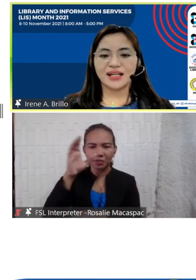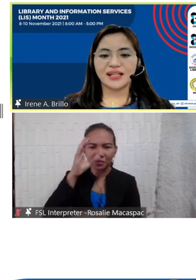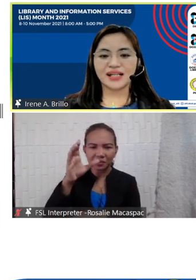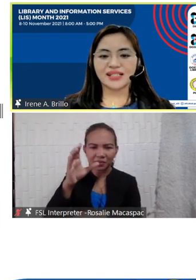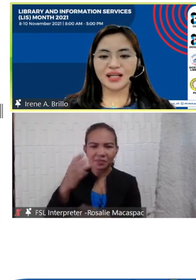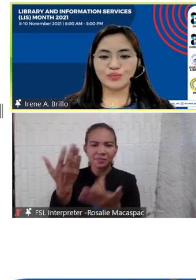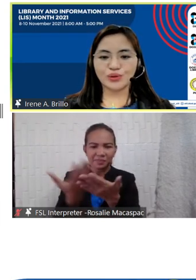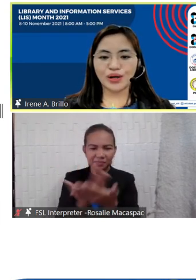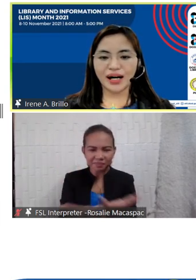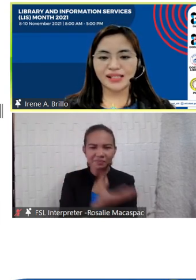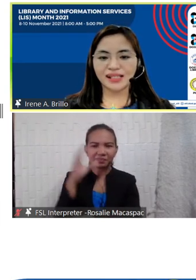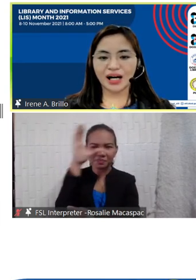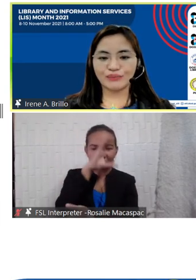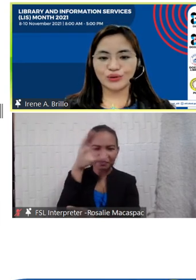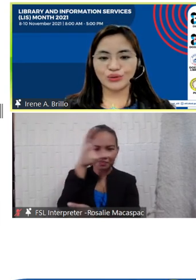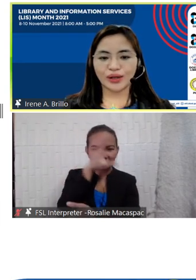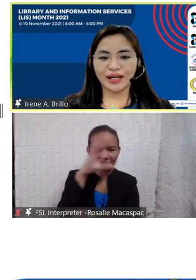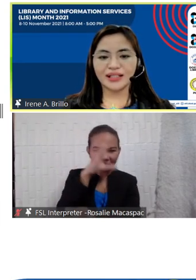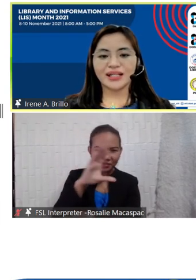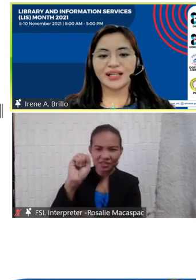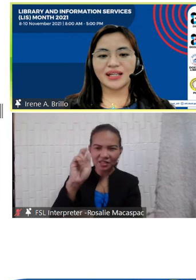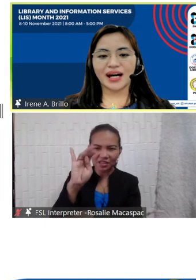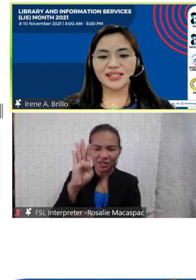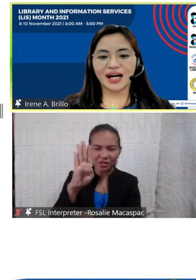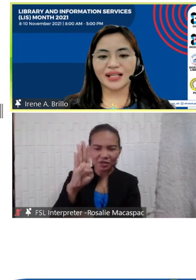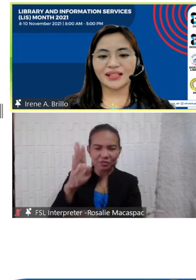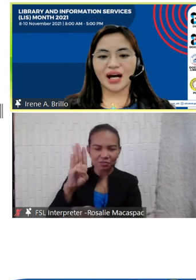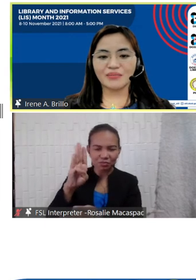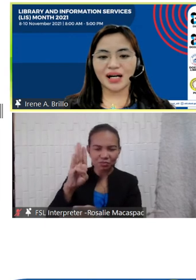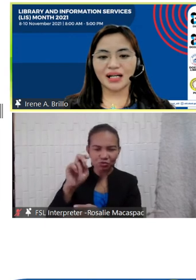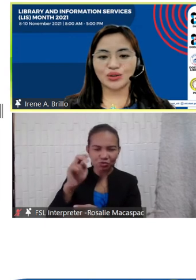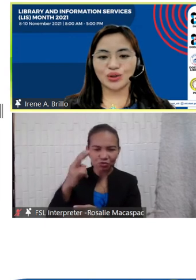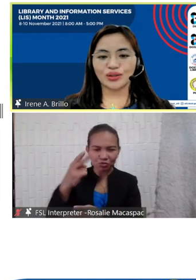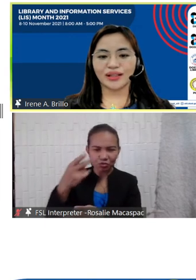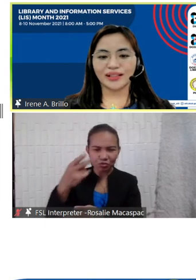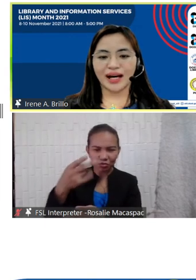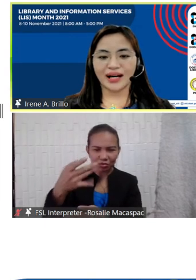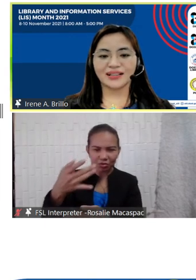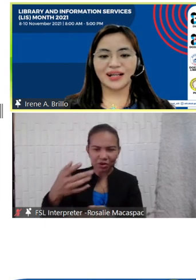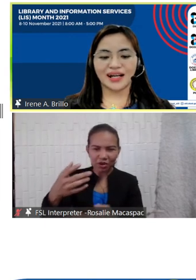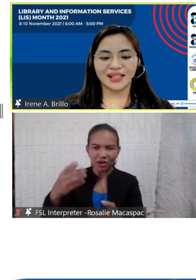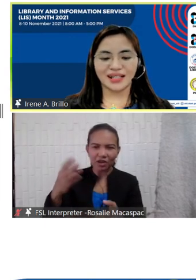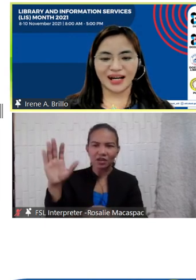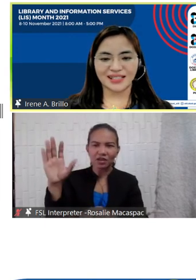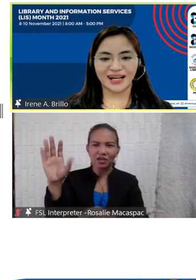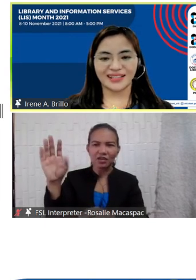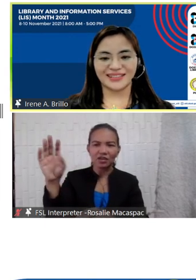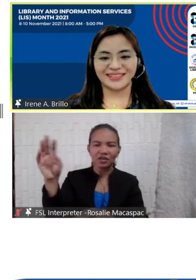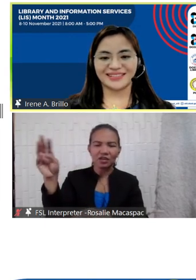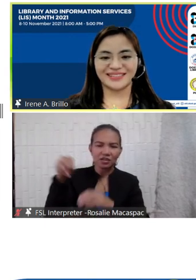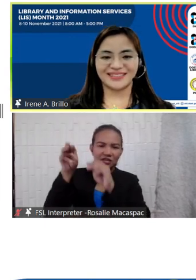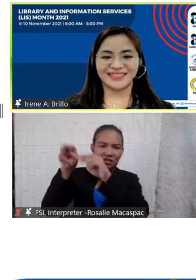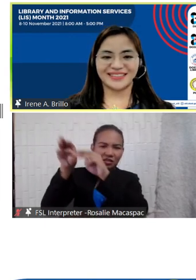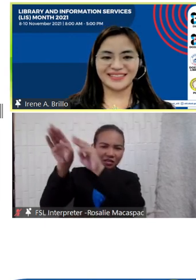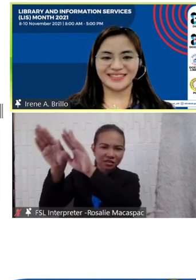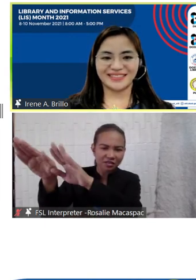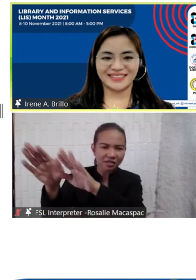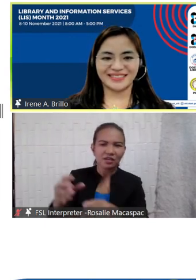tuklas na saribuhay sa kabundukan, hiyas at yamang handog ng kalikasan.